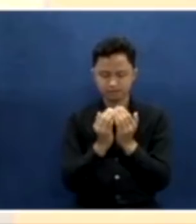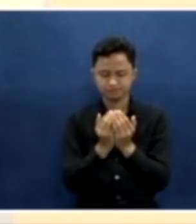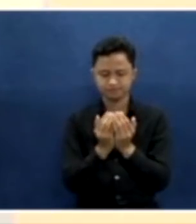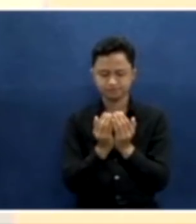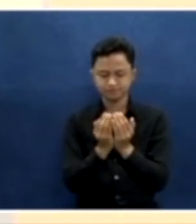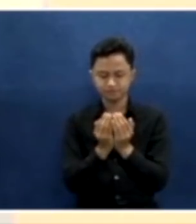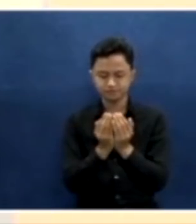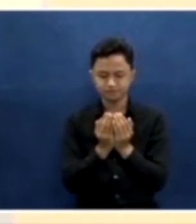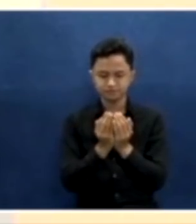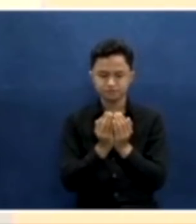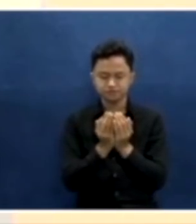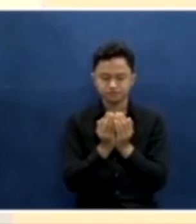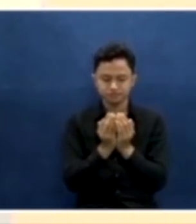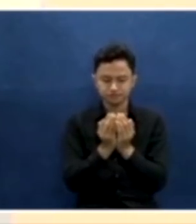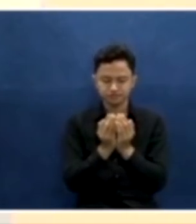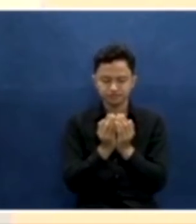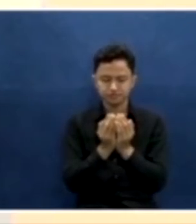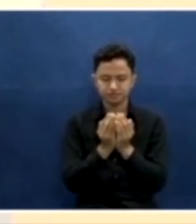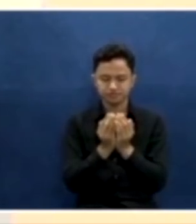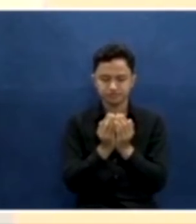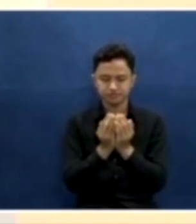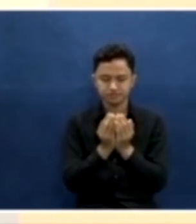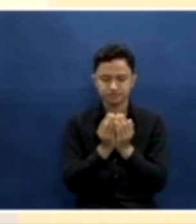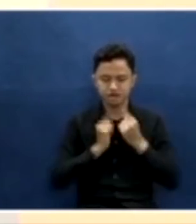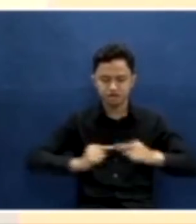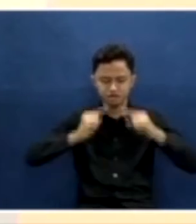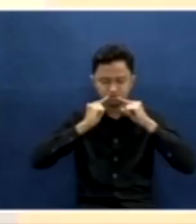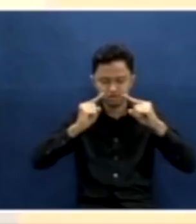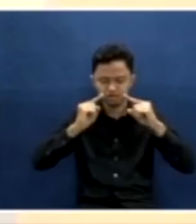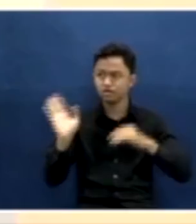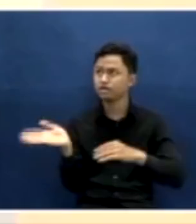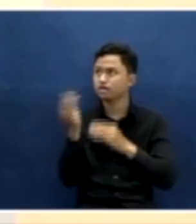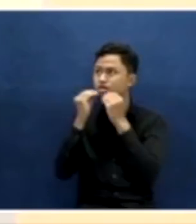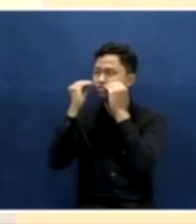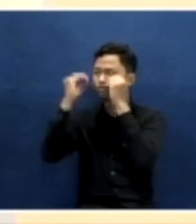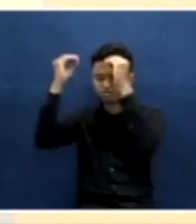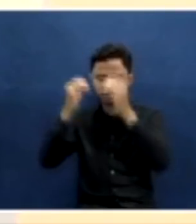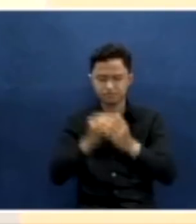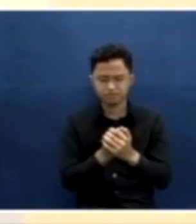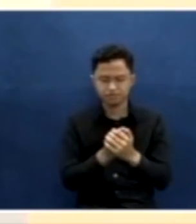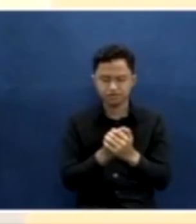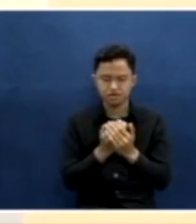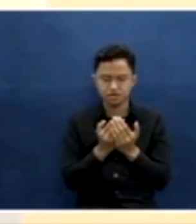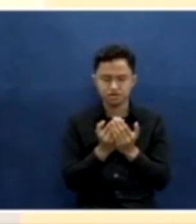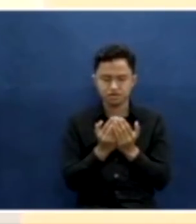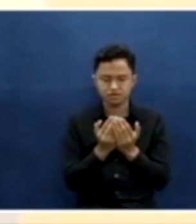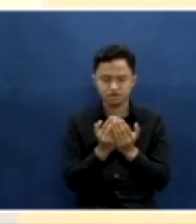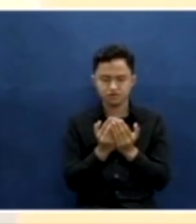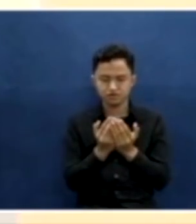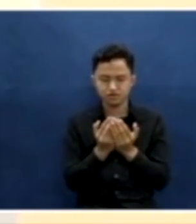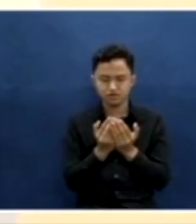Ahad Allahumma sholli ala Muhammad wa ala ali Muhammad Allahumma firlana Walikota